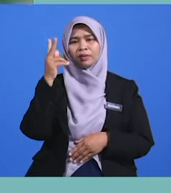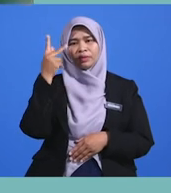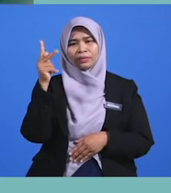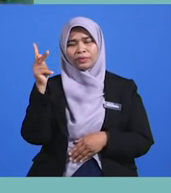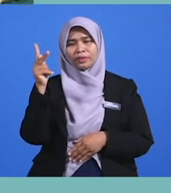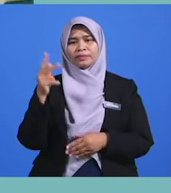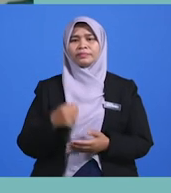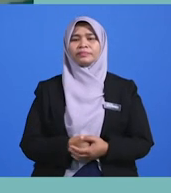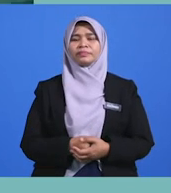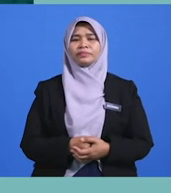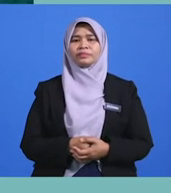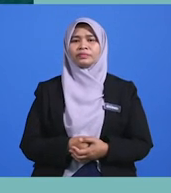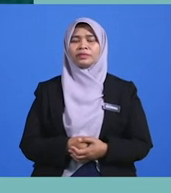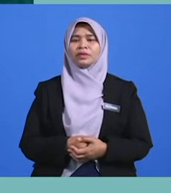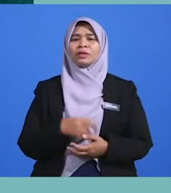kuning itu.